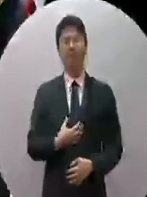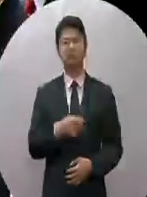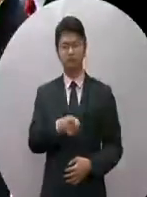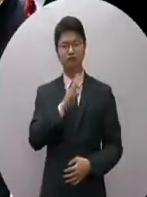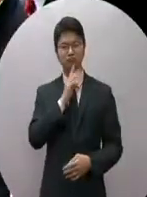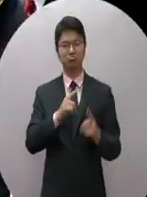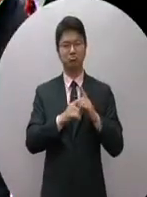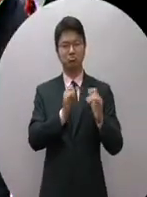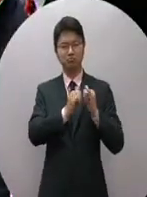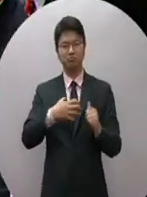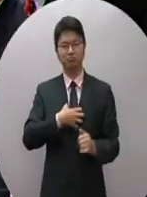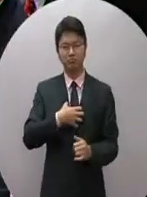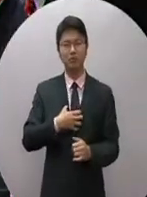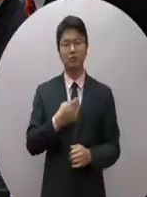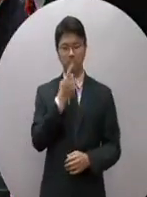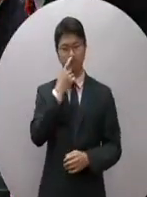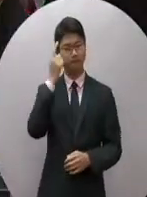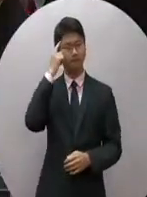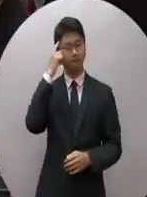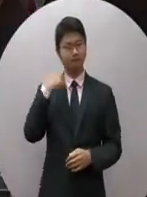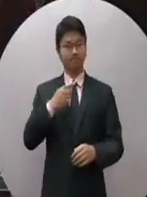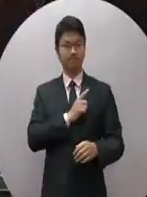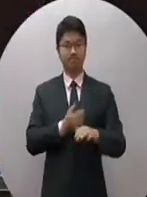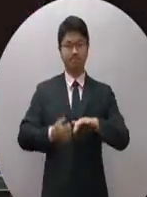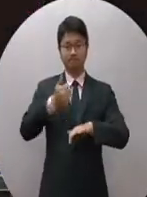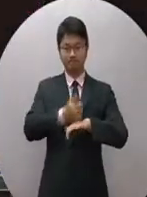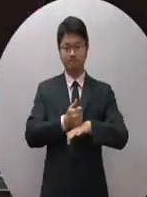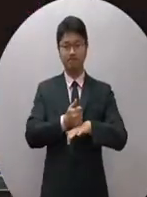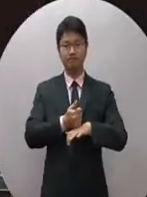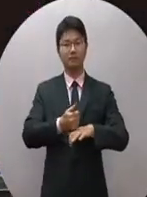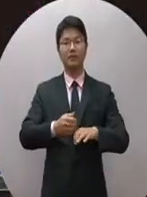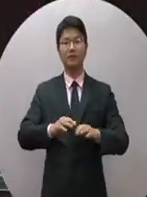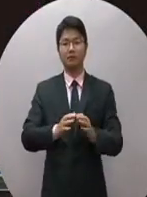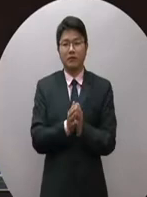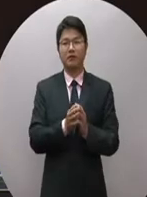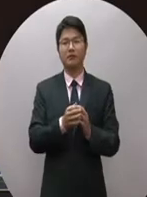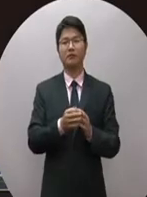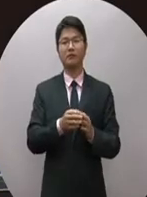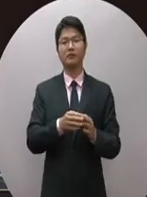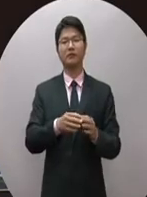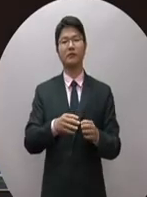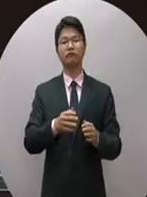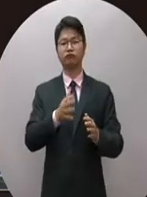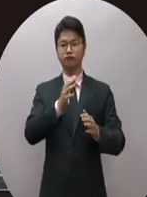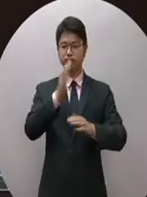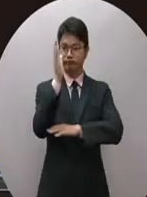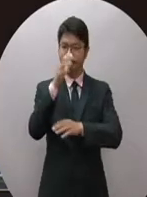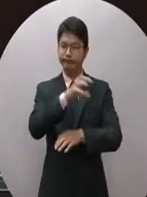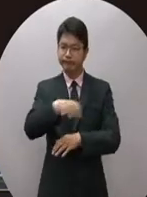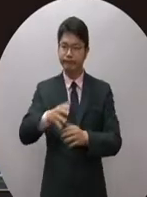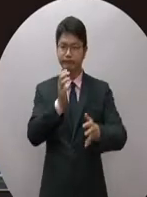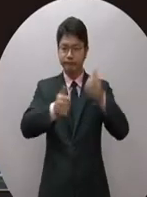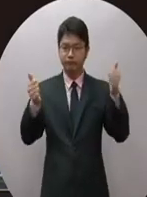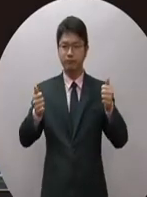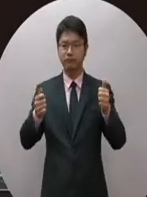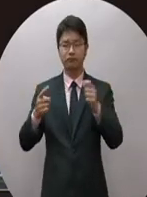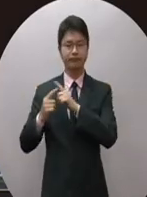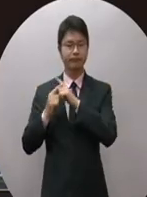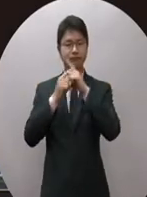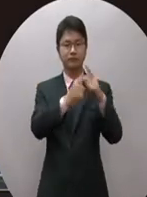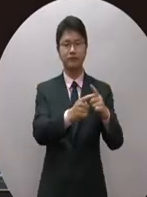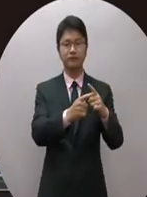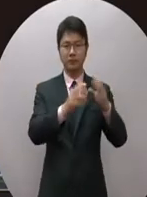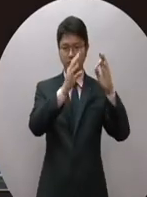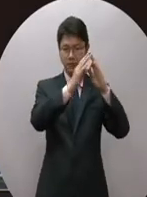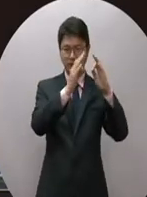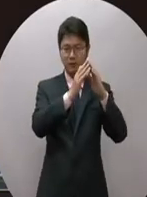此，上任第三天，我带同相关部会所长到银行柜台前，